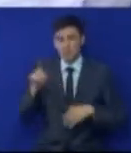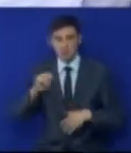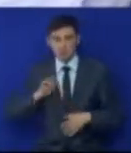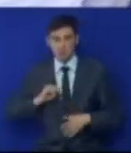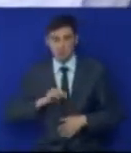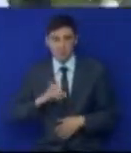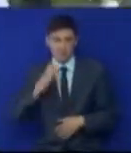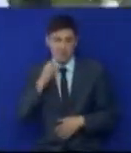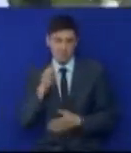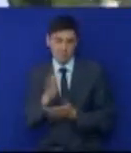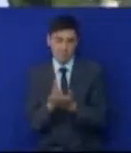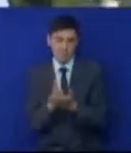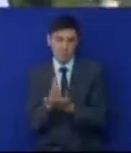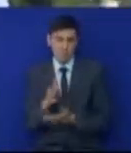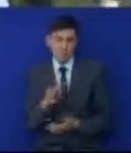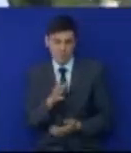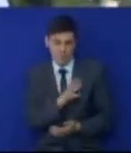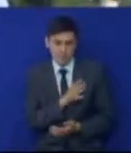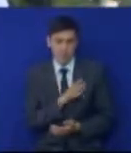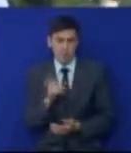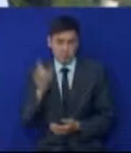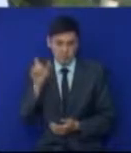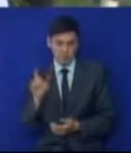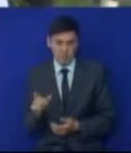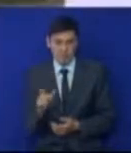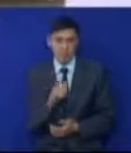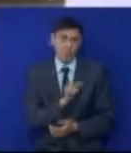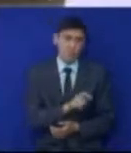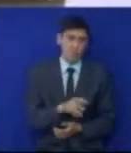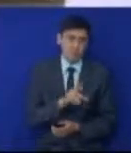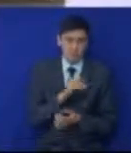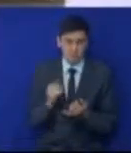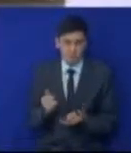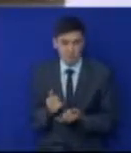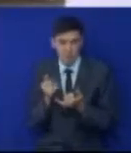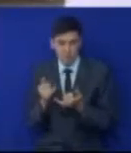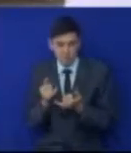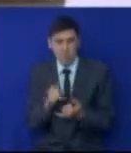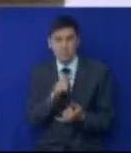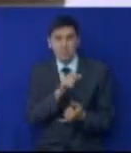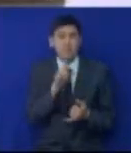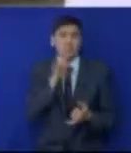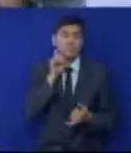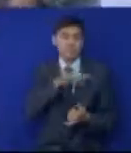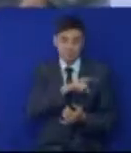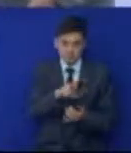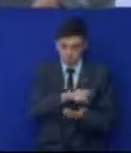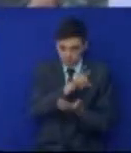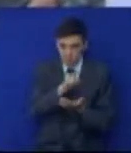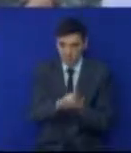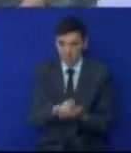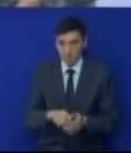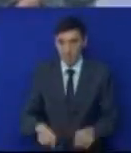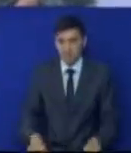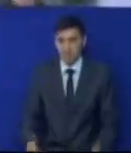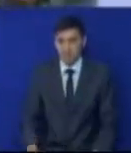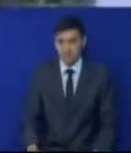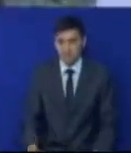дамуына сүбелі үлес қосқан абзал азаматтарға құрмет көрсету бүгінгі ұрпақтың парызы. Екі